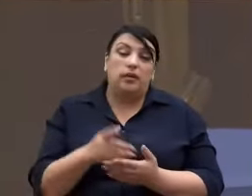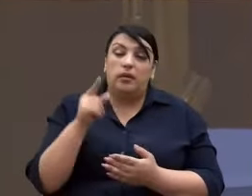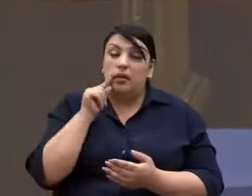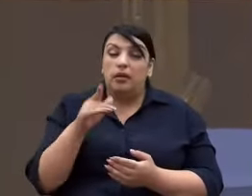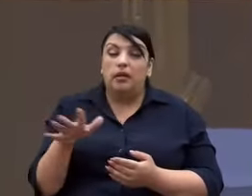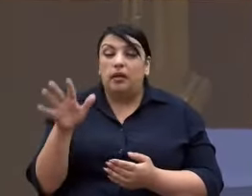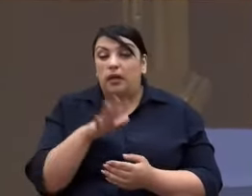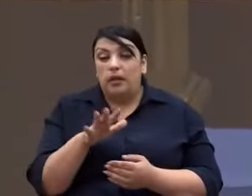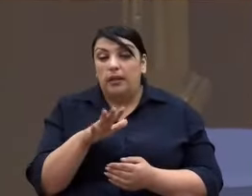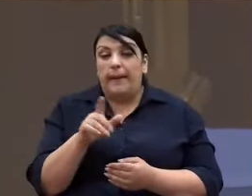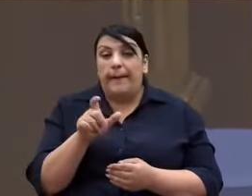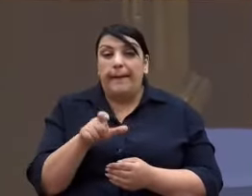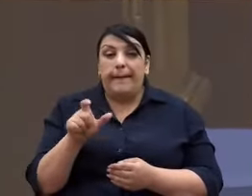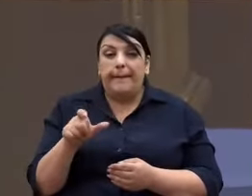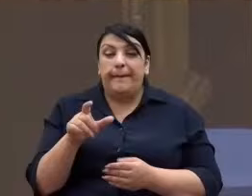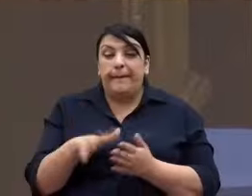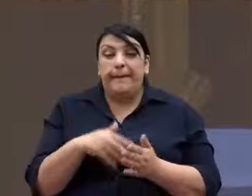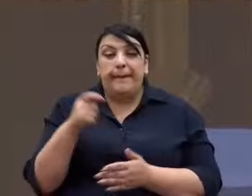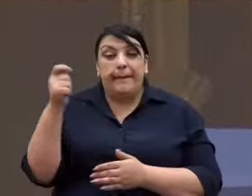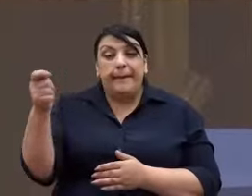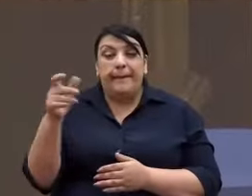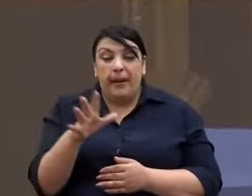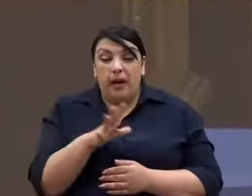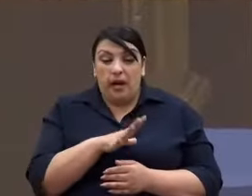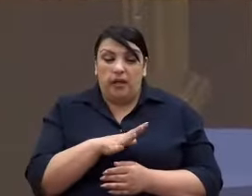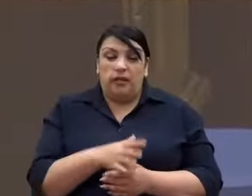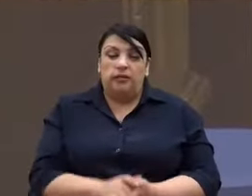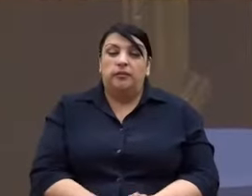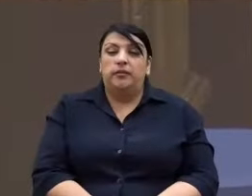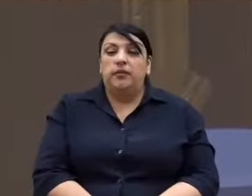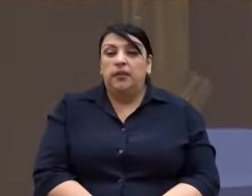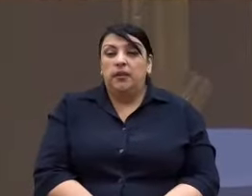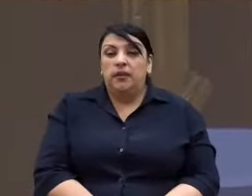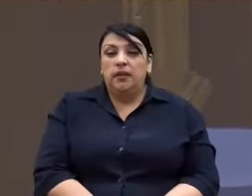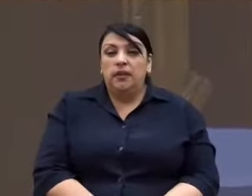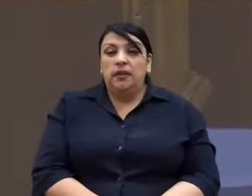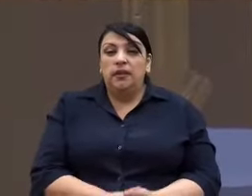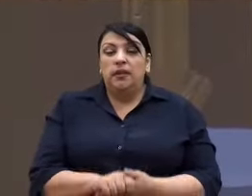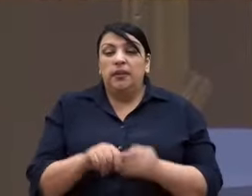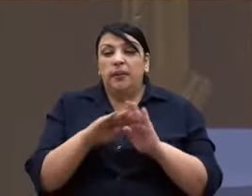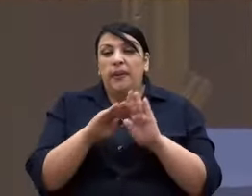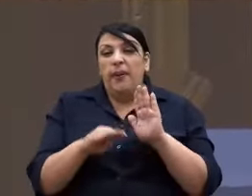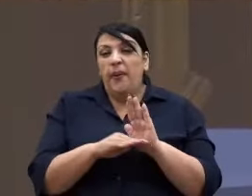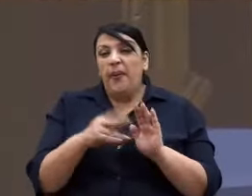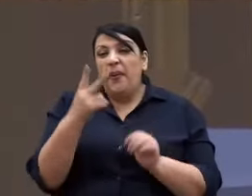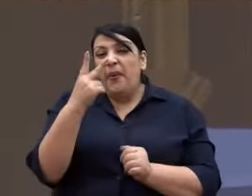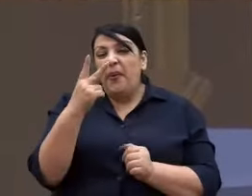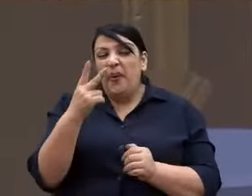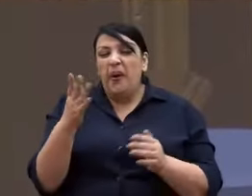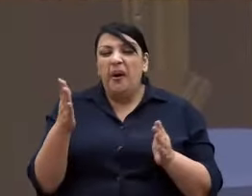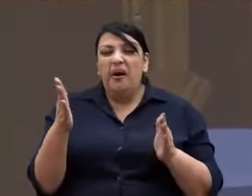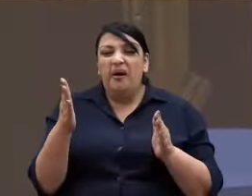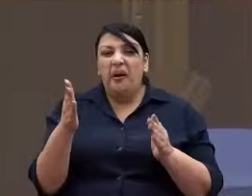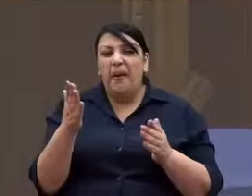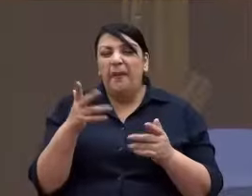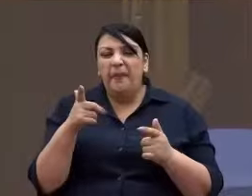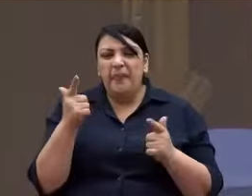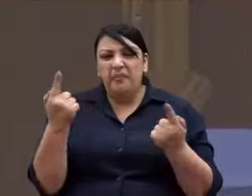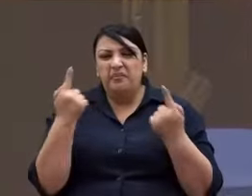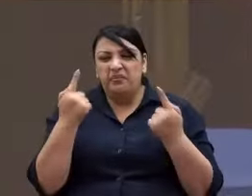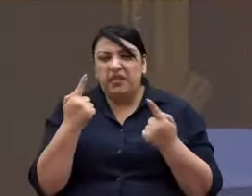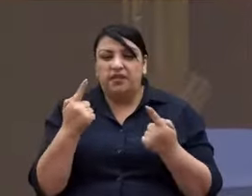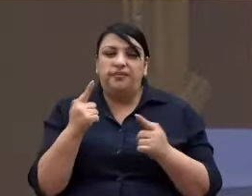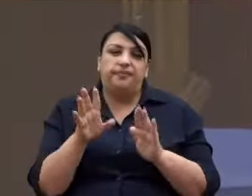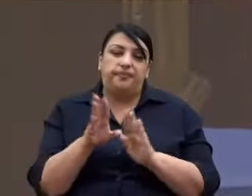արդեն նշեց պարոն Եղվանը, հայտ է ներկայացրել երկու մեծ ծրագրերին միանալու, դա խաղաղության գործիքակազմն էր, և ցավով